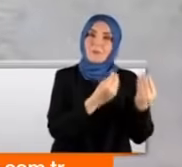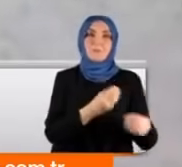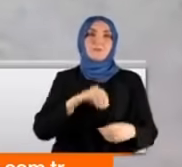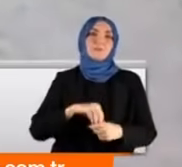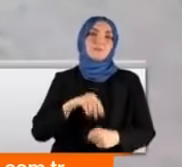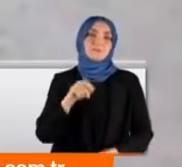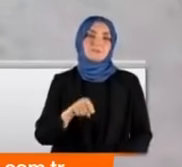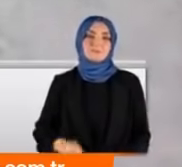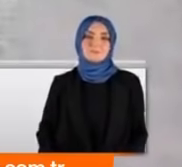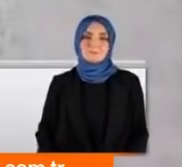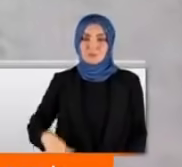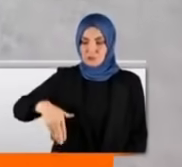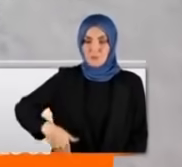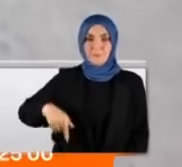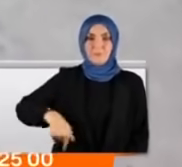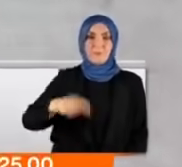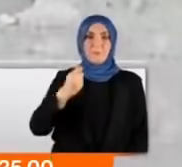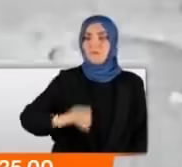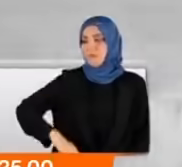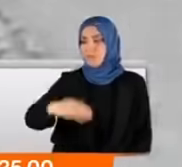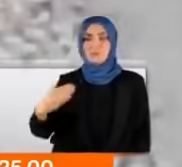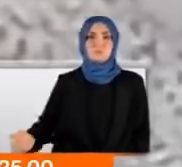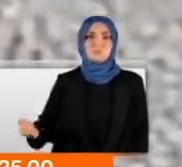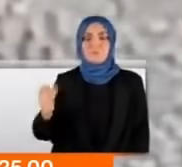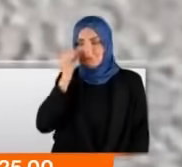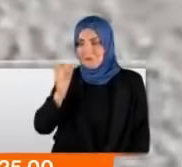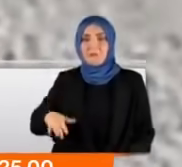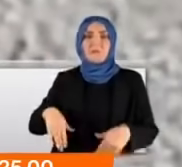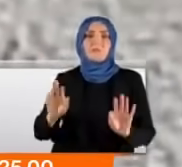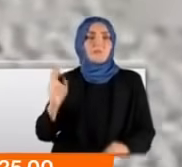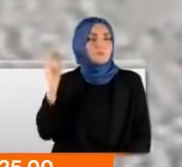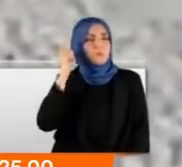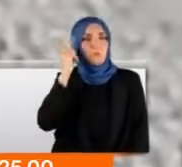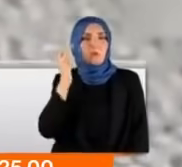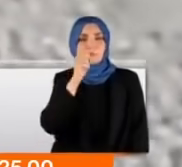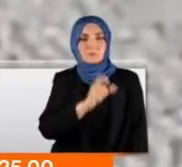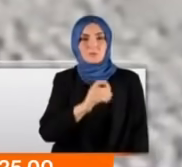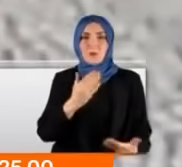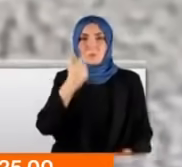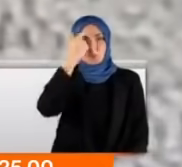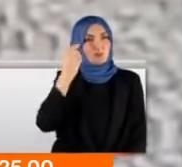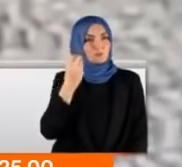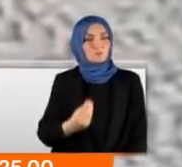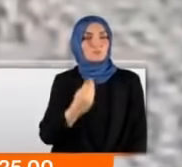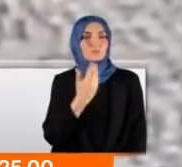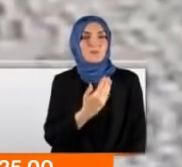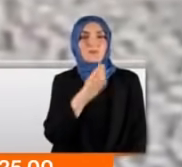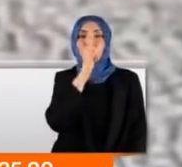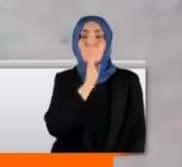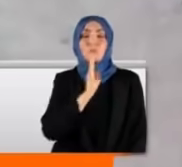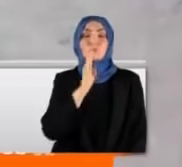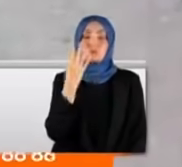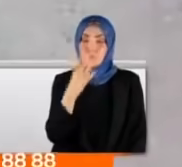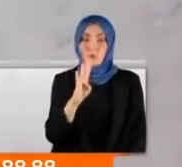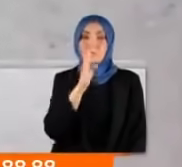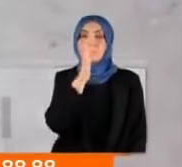yok cebimde ki paranın düştüğünü fark etmeyecek kadar dalgındı ama bir okadarda şanslıydı 4500 lirayı rüzgarda